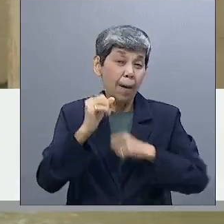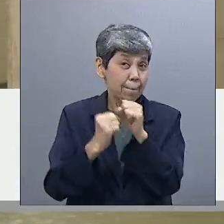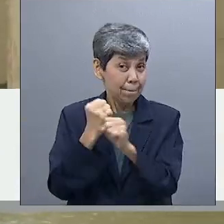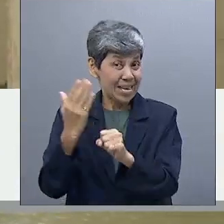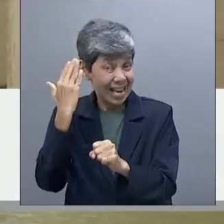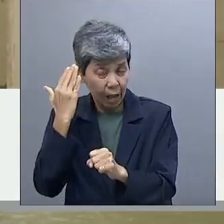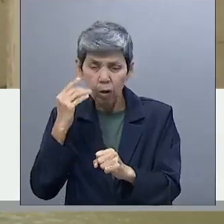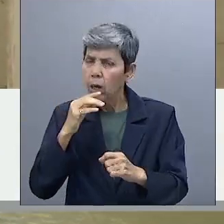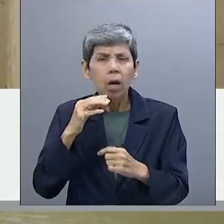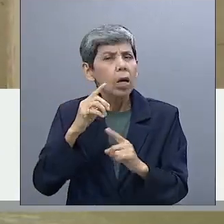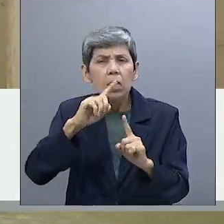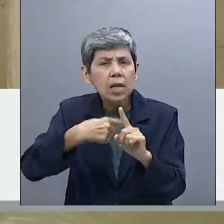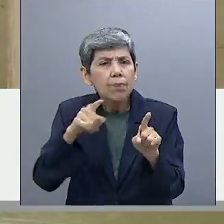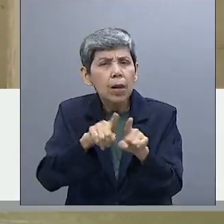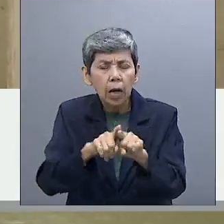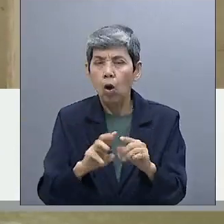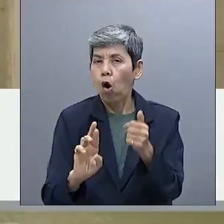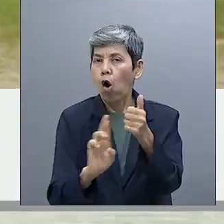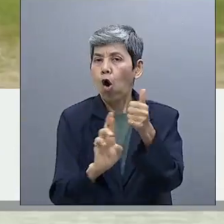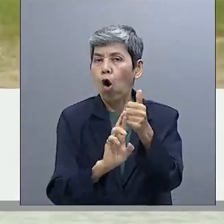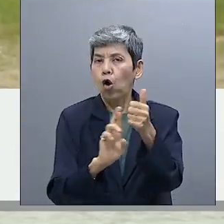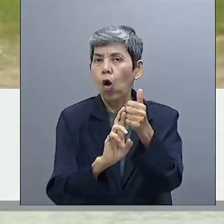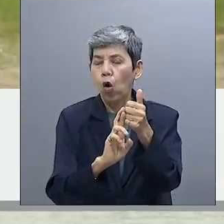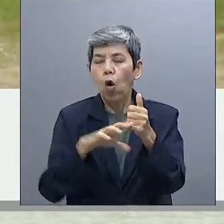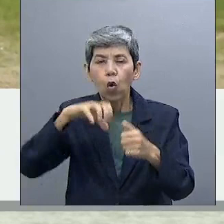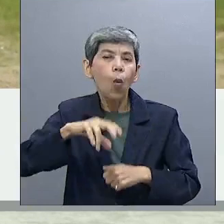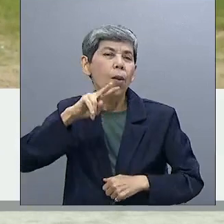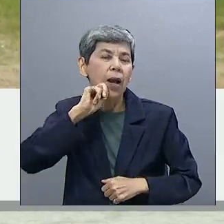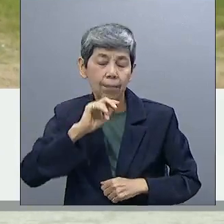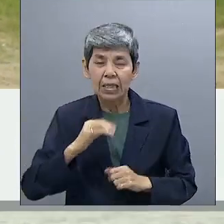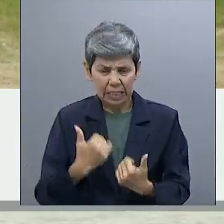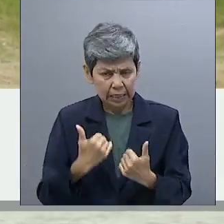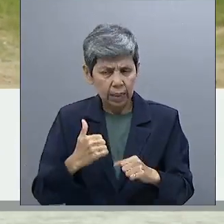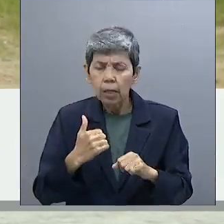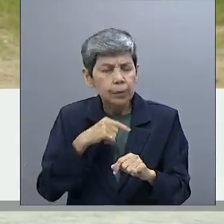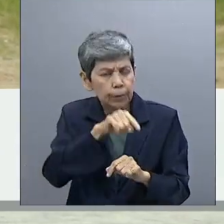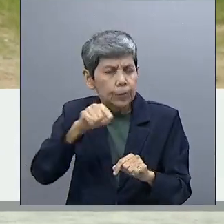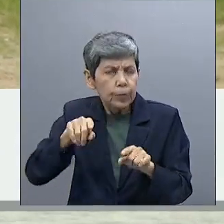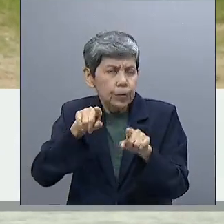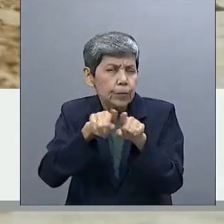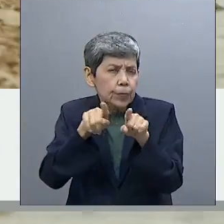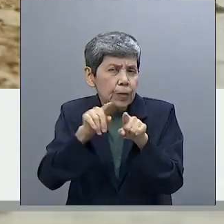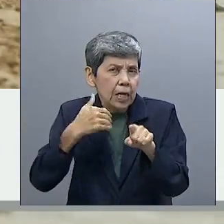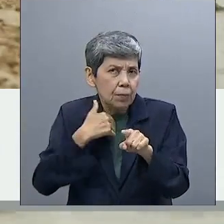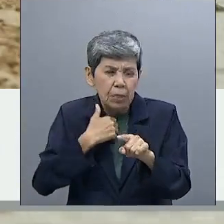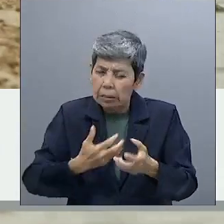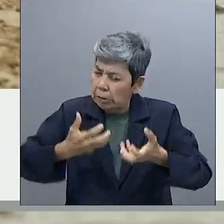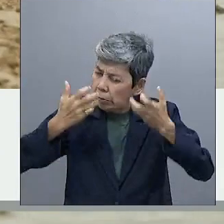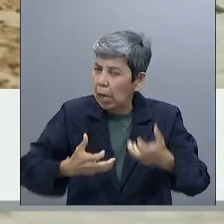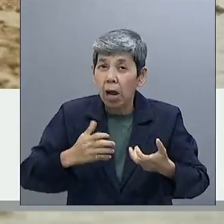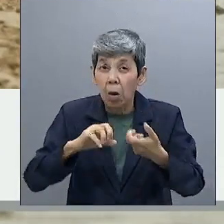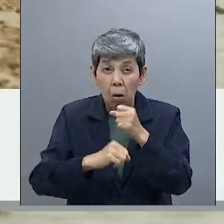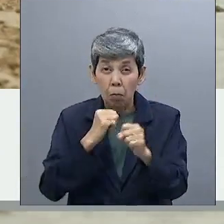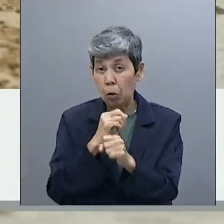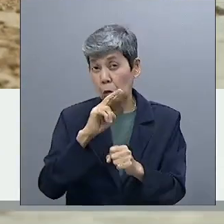ช่วงเวลาเดียวกันทางรองผู้อำนวยการสำนักงานชลประทานที่ 10ยืนยันว่ายังไม่แตกต่างแล้วก็คาดว่าจะไม่รุนแรงเท่าภัยแล้ง